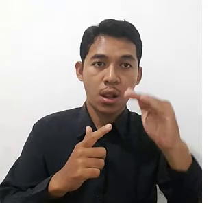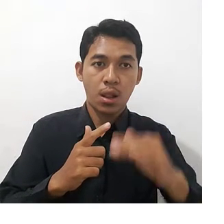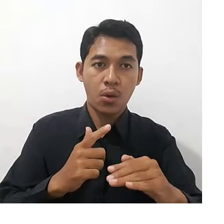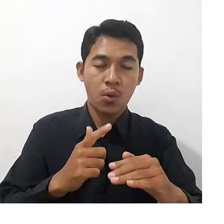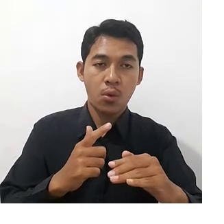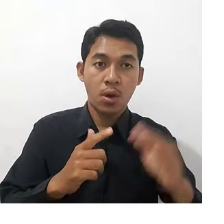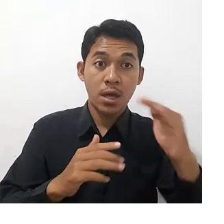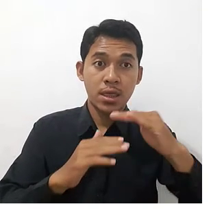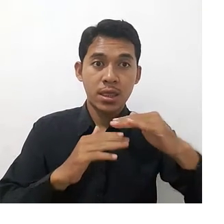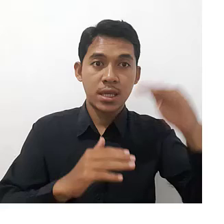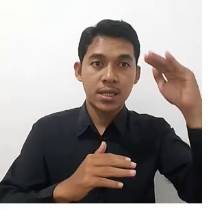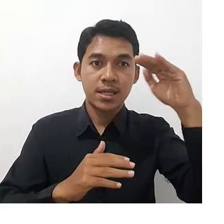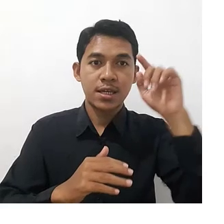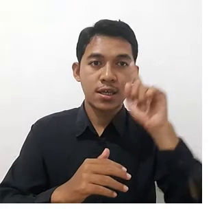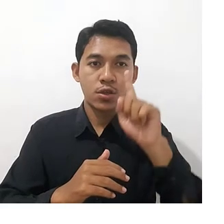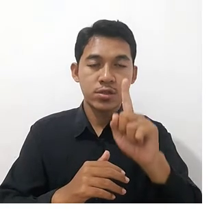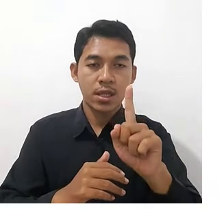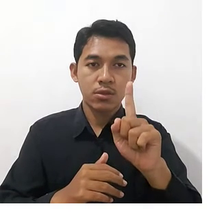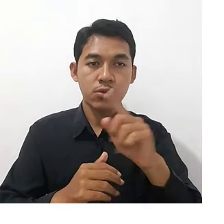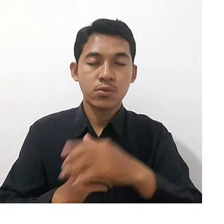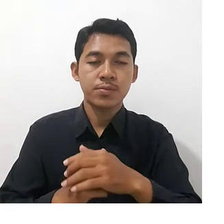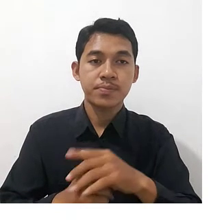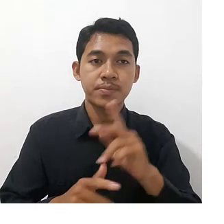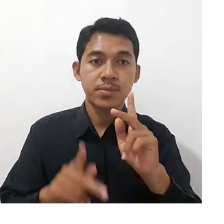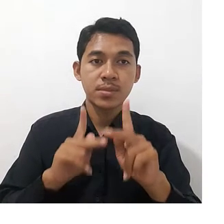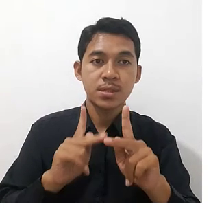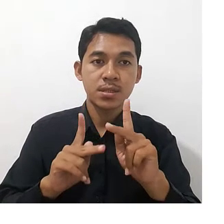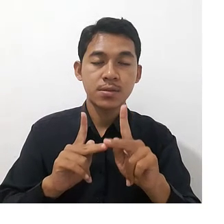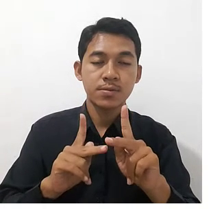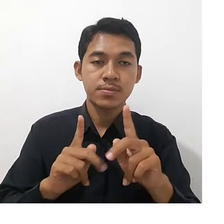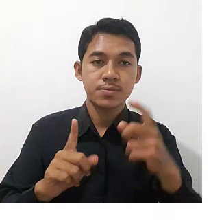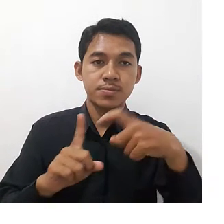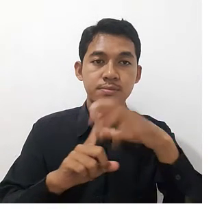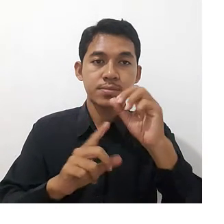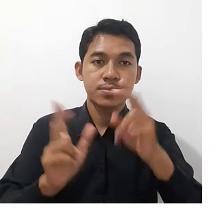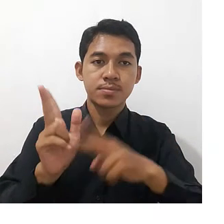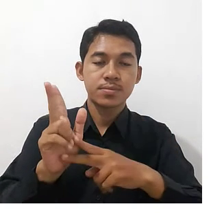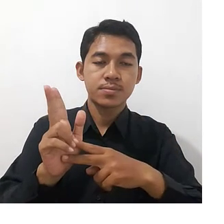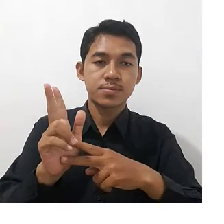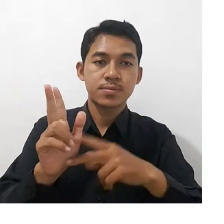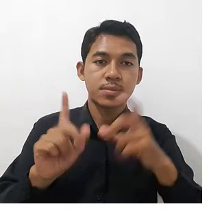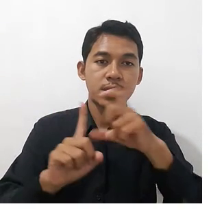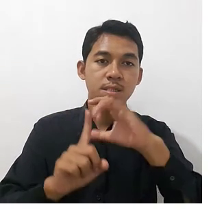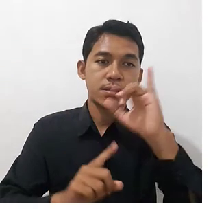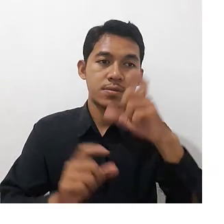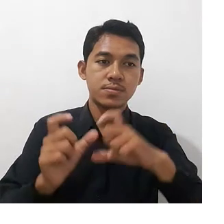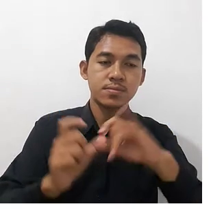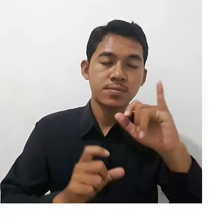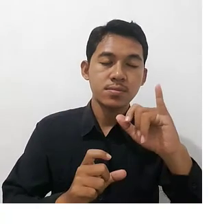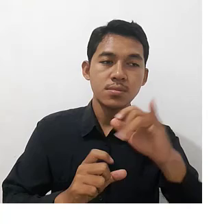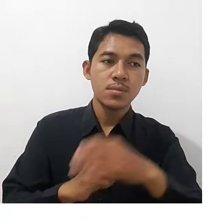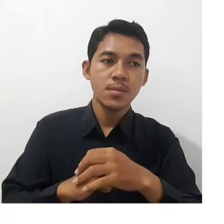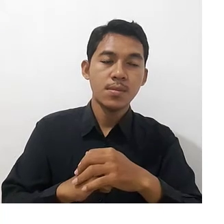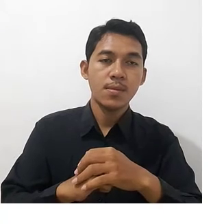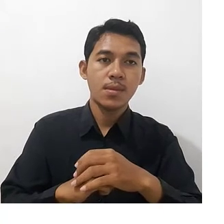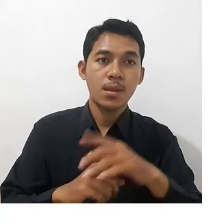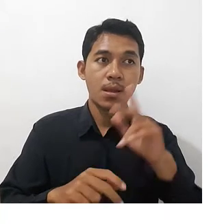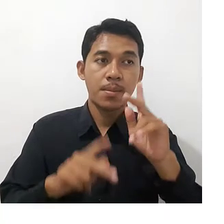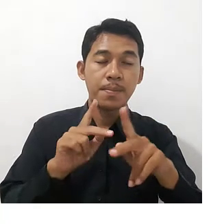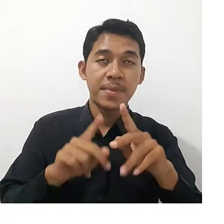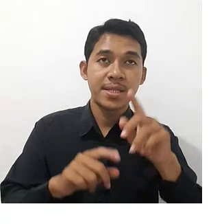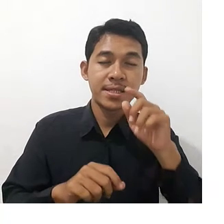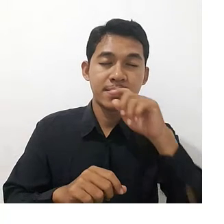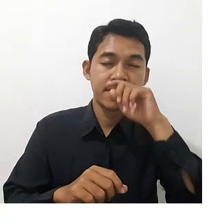high itu sama dengan satu gitu. Jadi pada saat kondisi dia itu up nih ya. Jadi bentuk dia gelombang kayak gini, dia dikatakan sebagai bit